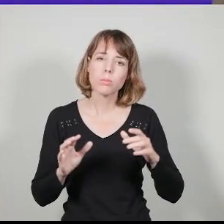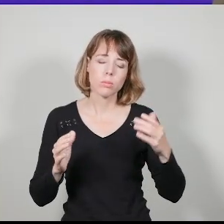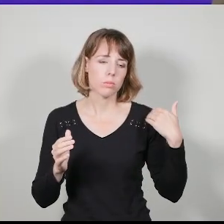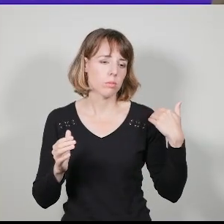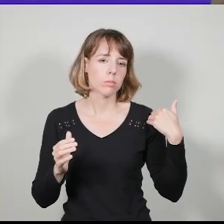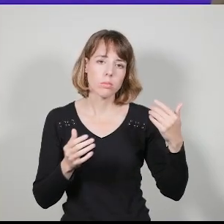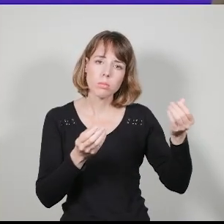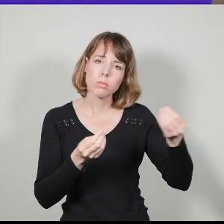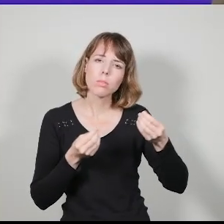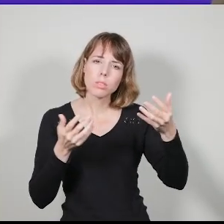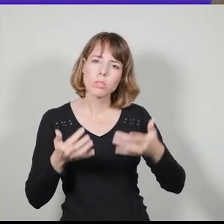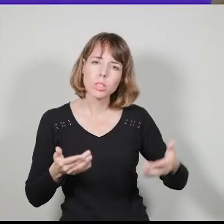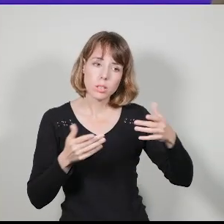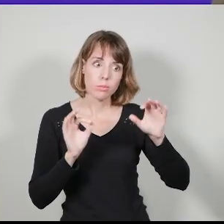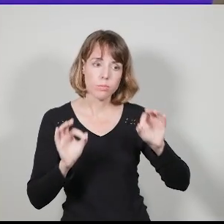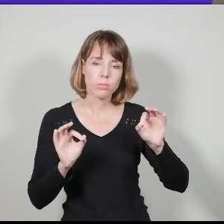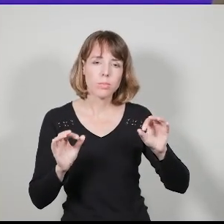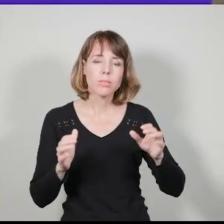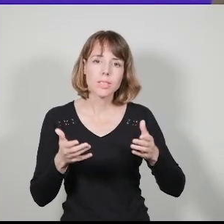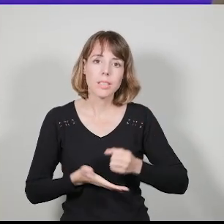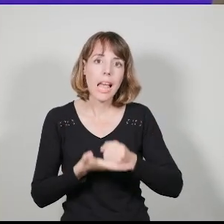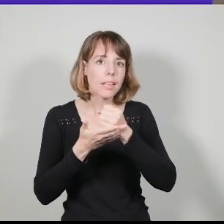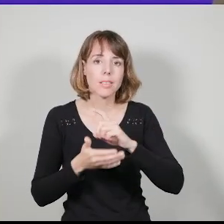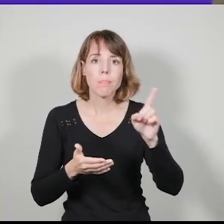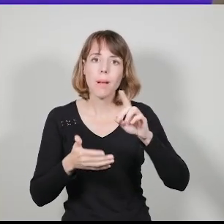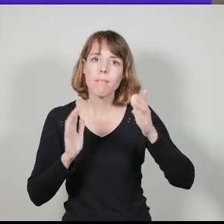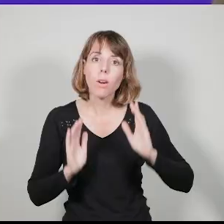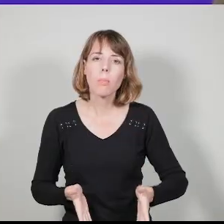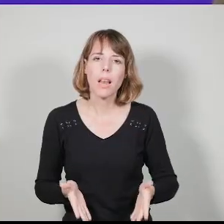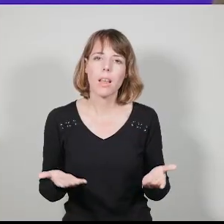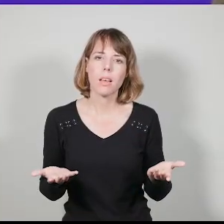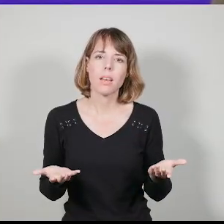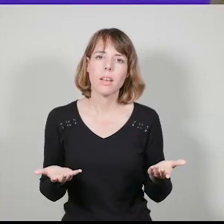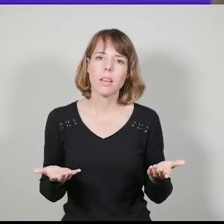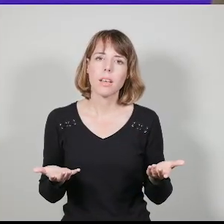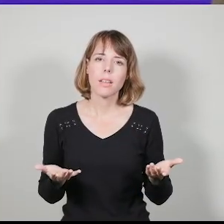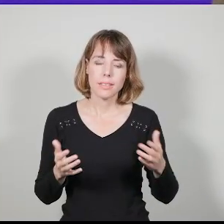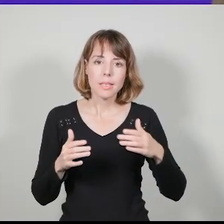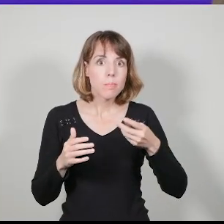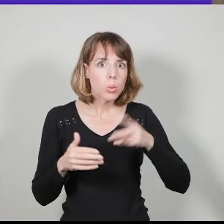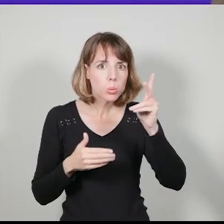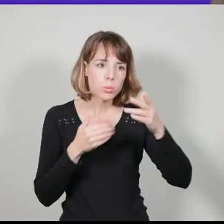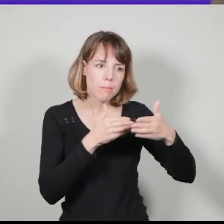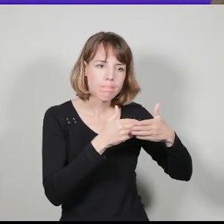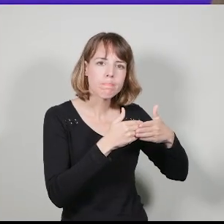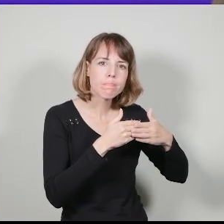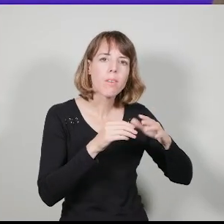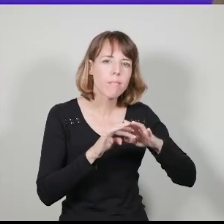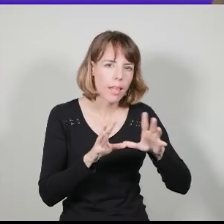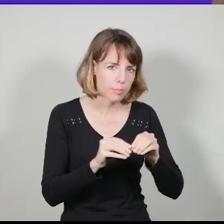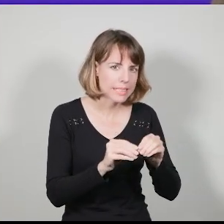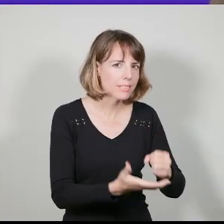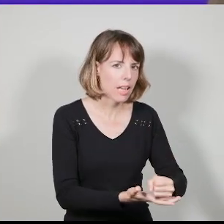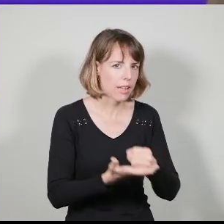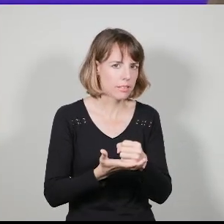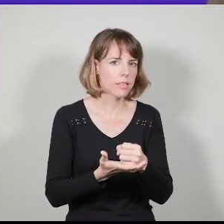l'heure, c'est qu'en majorité, effectivement, l'aide est informelle et elle est circonscrite au sein plutôt de la galaxie familiale. Il y a